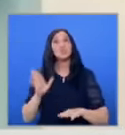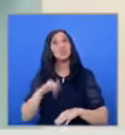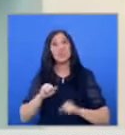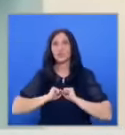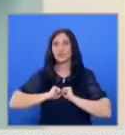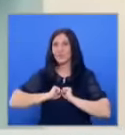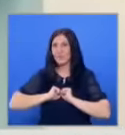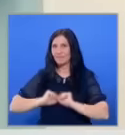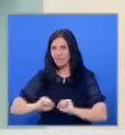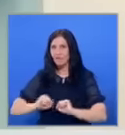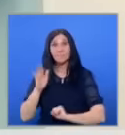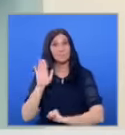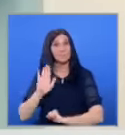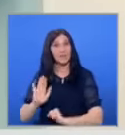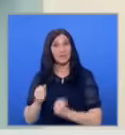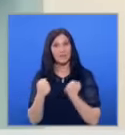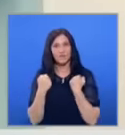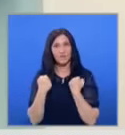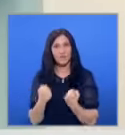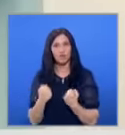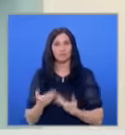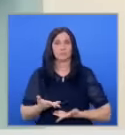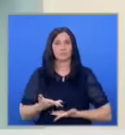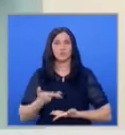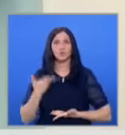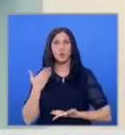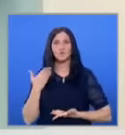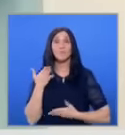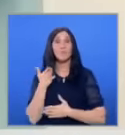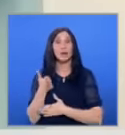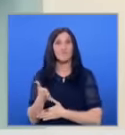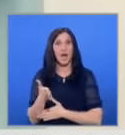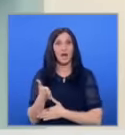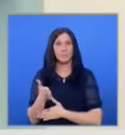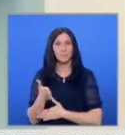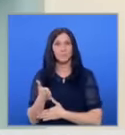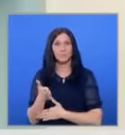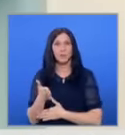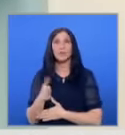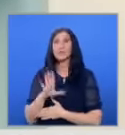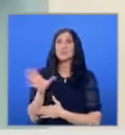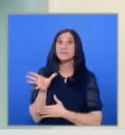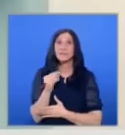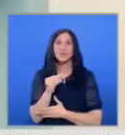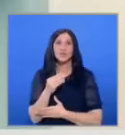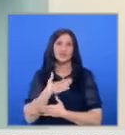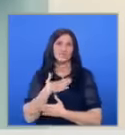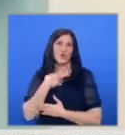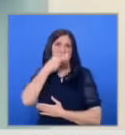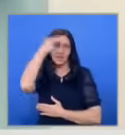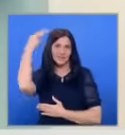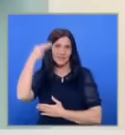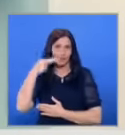защитава техния живот, достоинство и права с всички свои